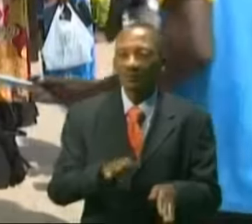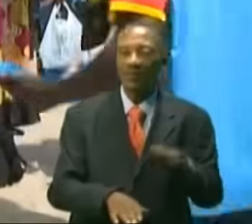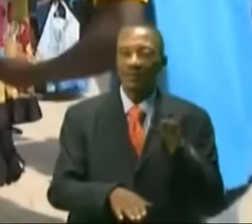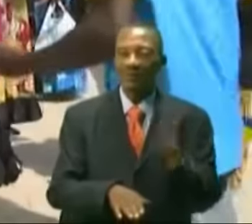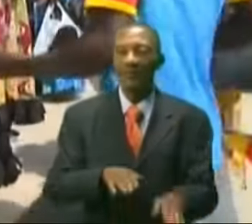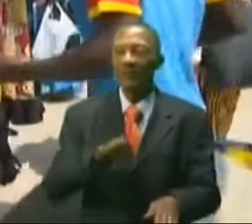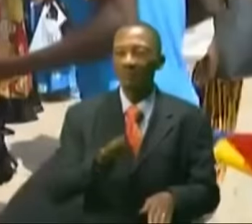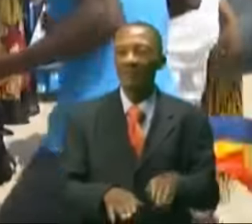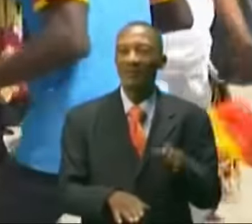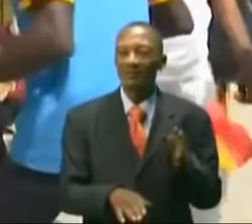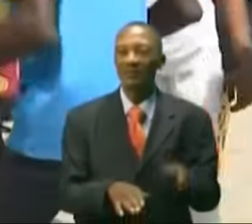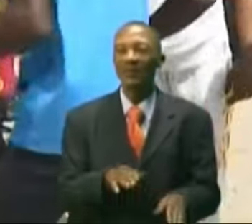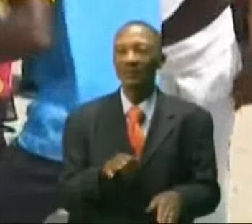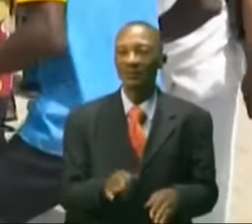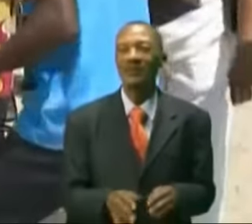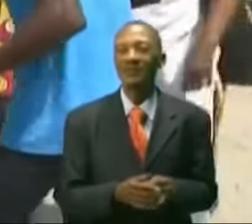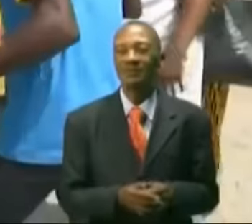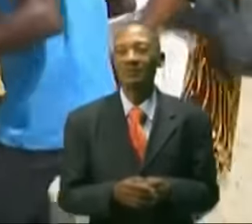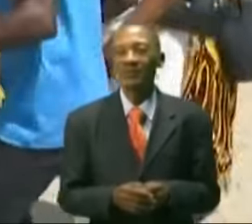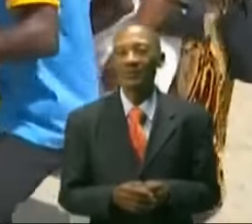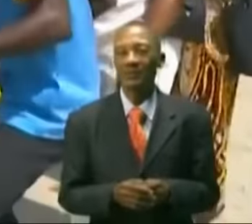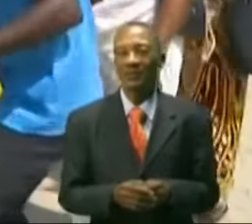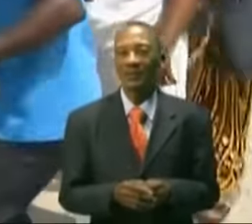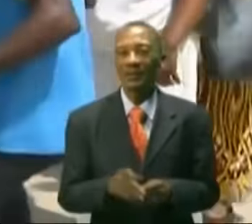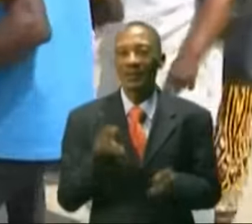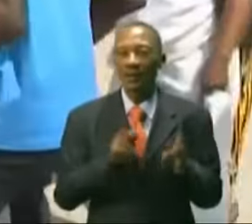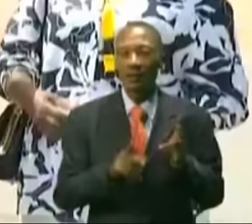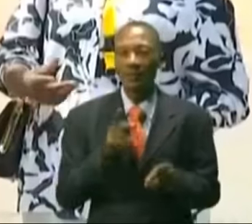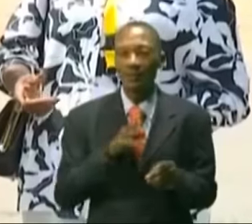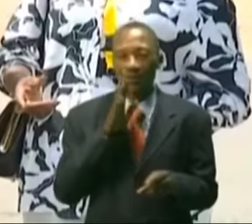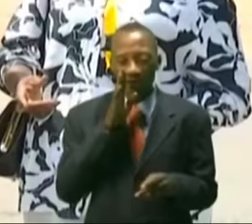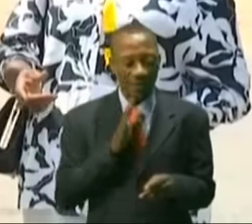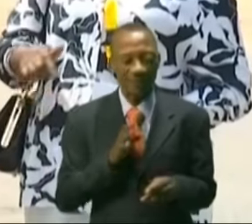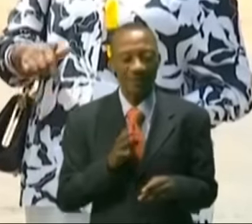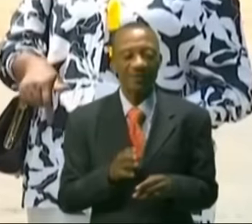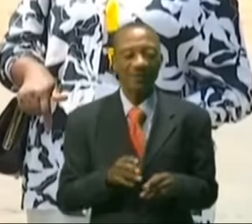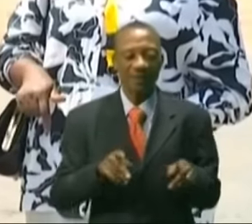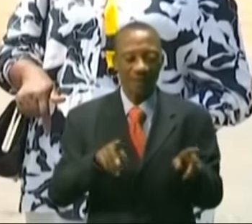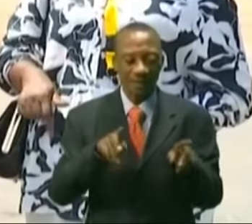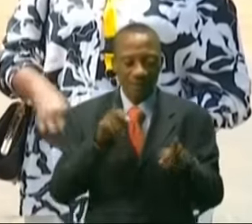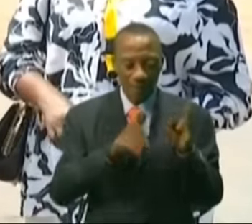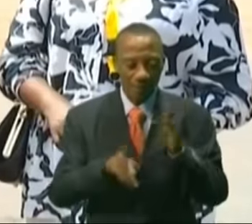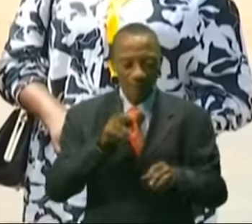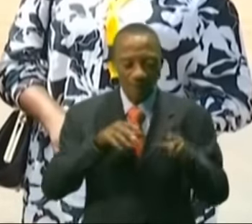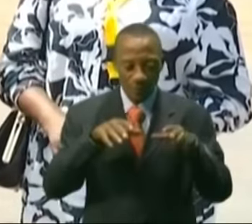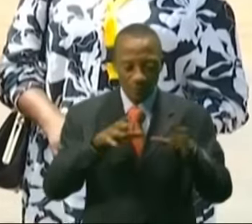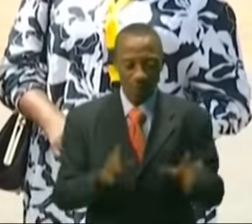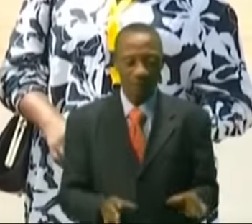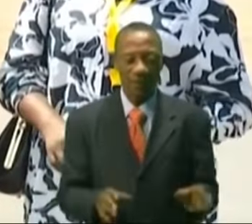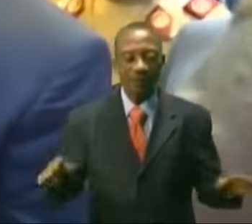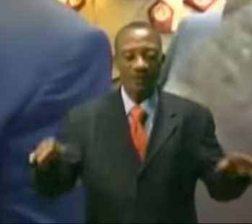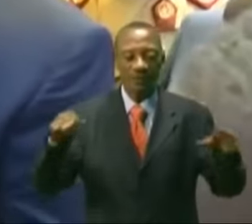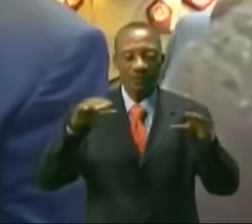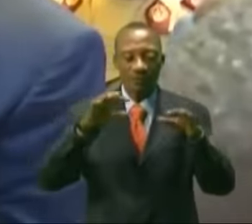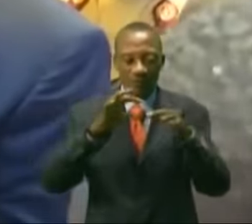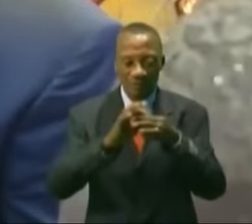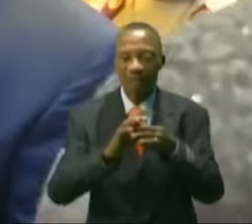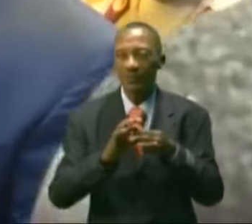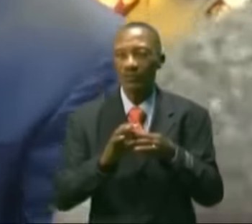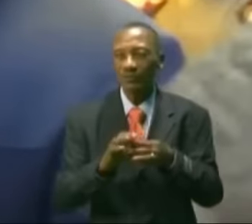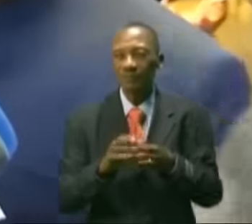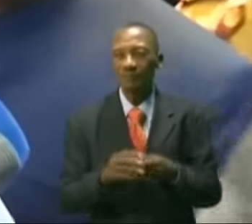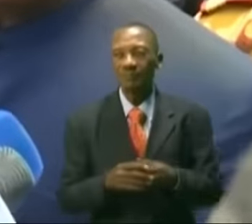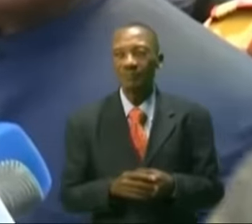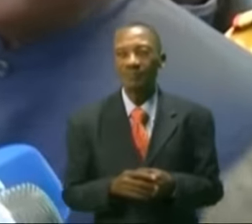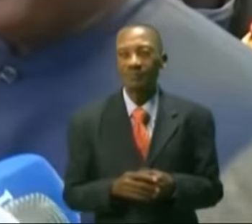Tchad et de la République démocratique du Congo, a déclaré le président Félix-Antoine Tshisekedi Tshilombo. Merci à